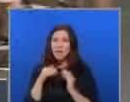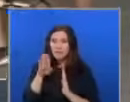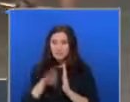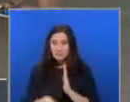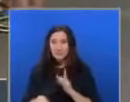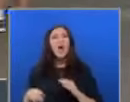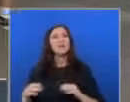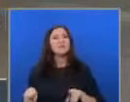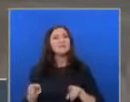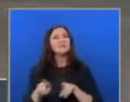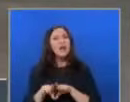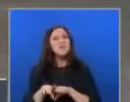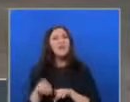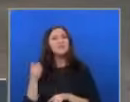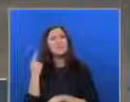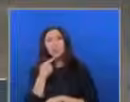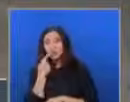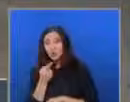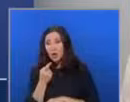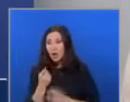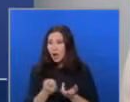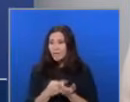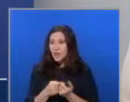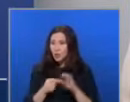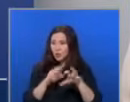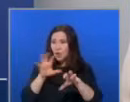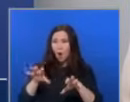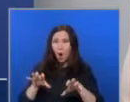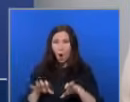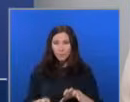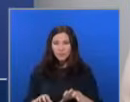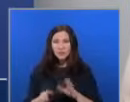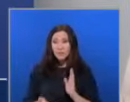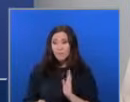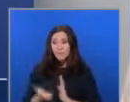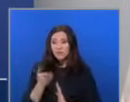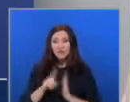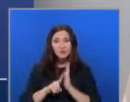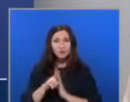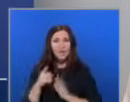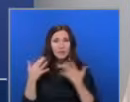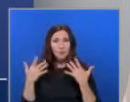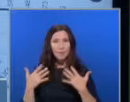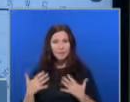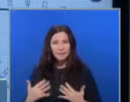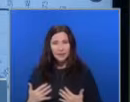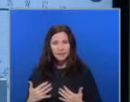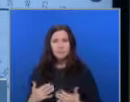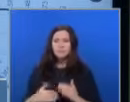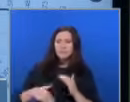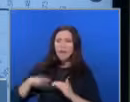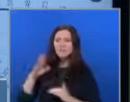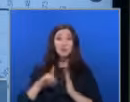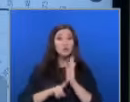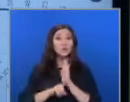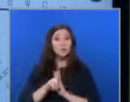в сравнение с миналата година, а в някои от областите се повишават резултатите по математика. Най-високи